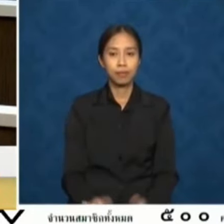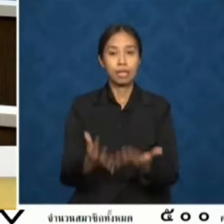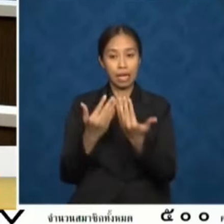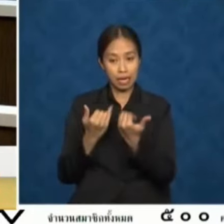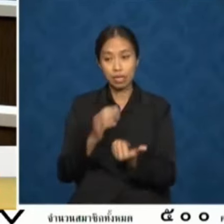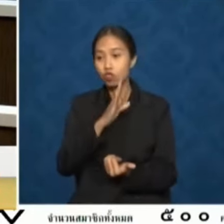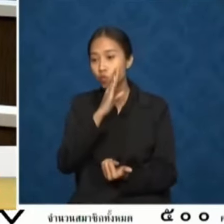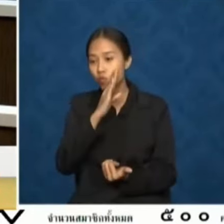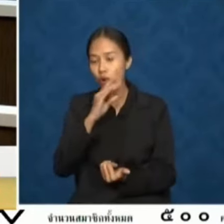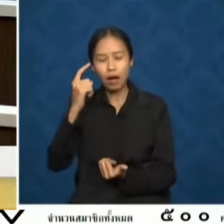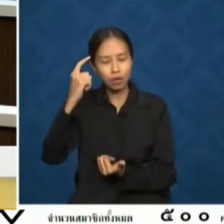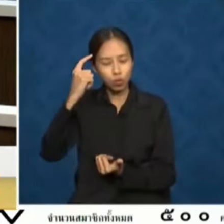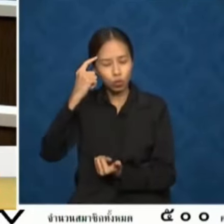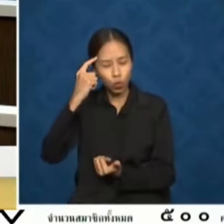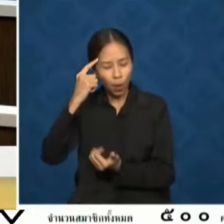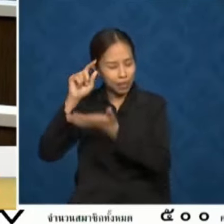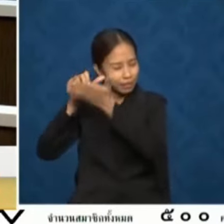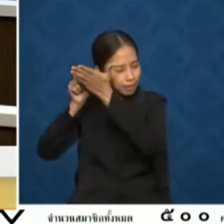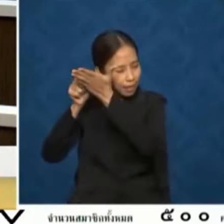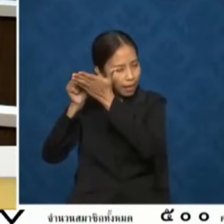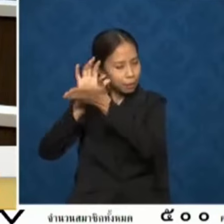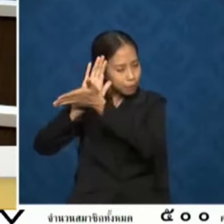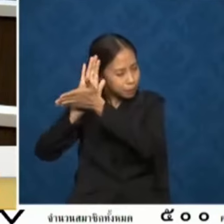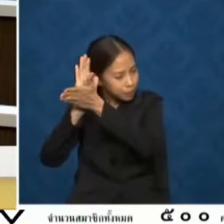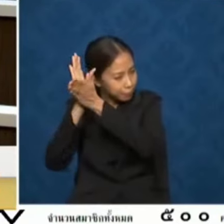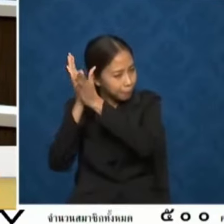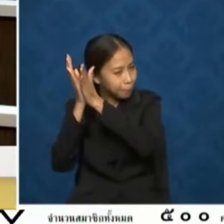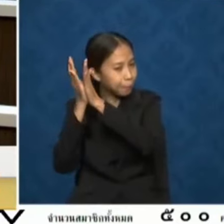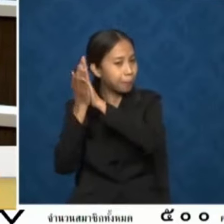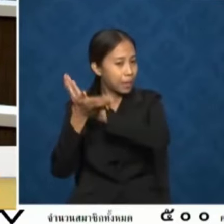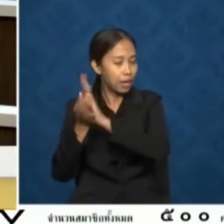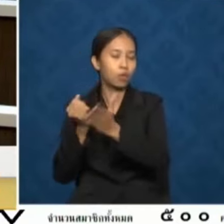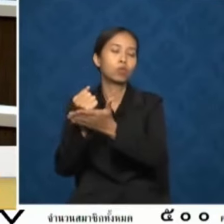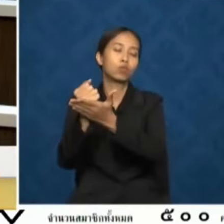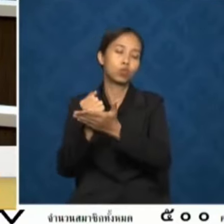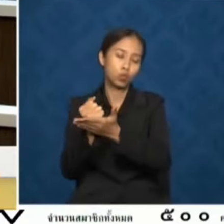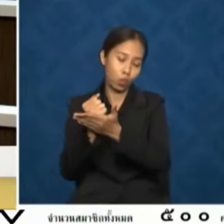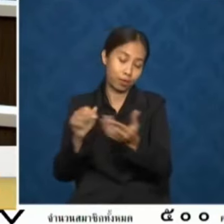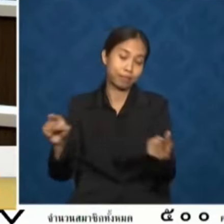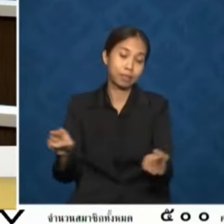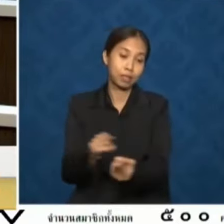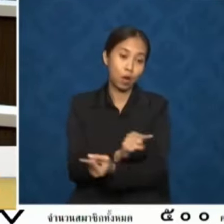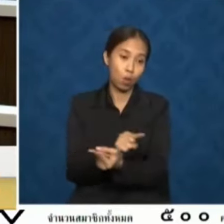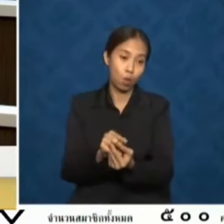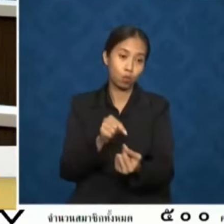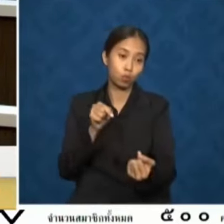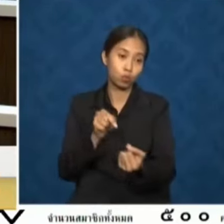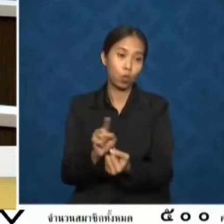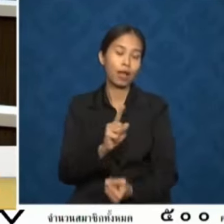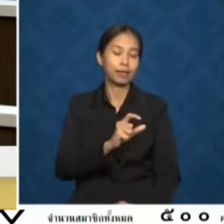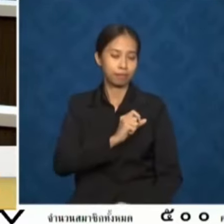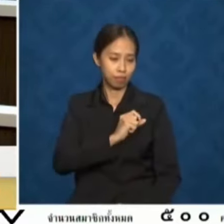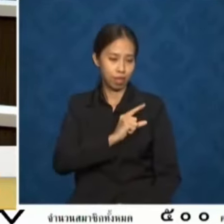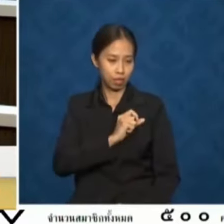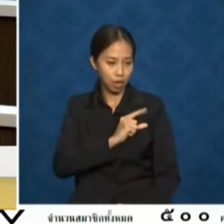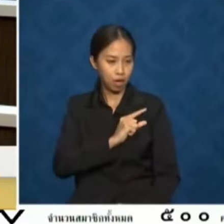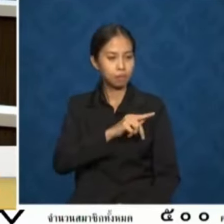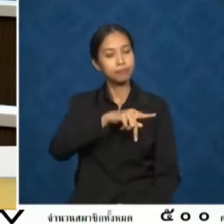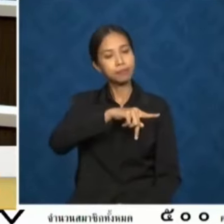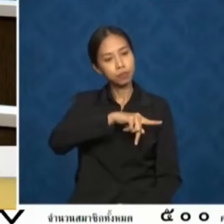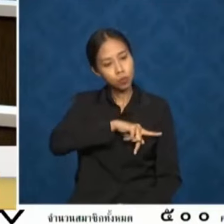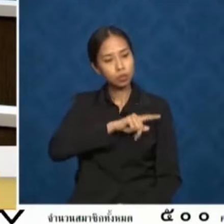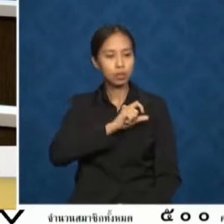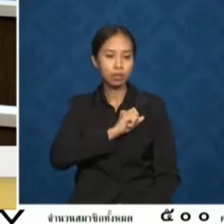ทัศนคติและพฤตินิสัยที่ดีแบบสังคมที่มีศาสนาประจำชาติไม่ว่าศาสนาพุทธศาสนา